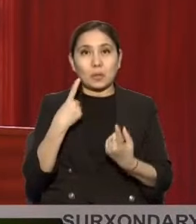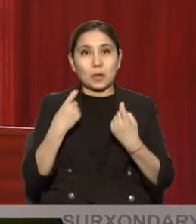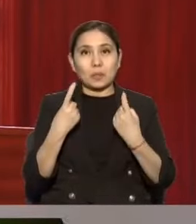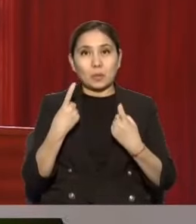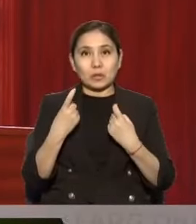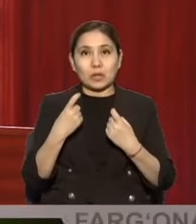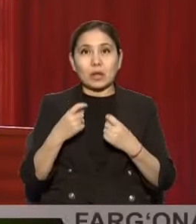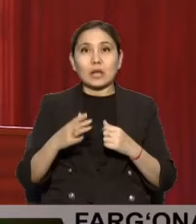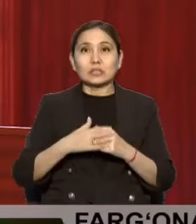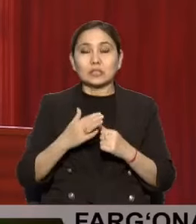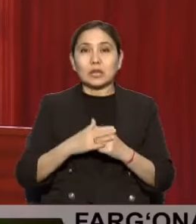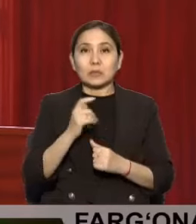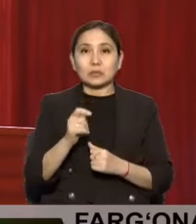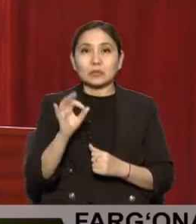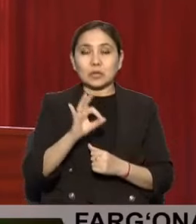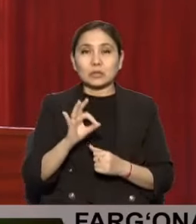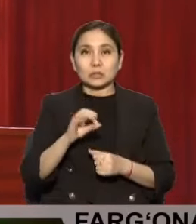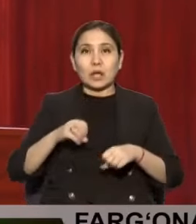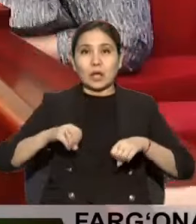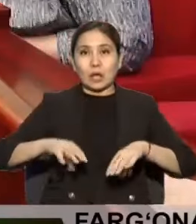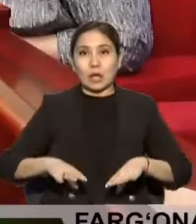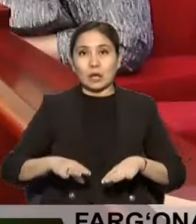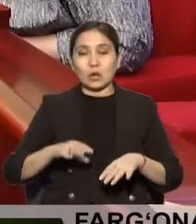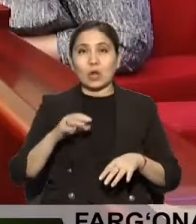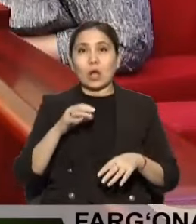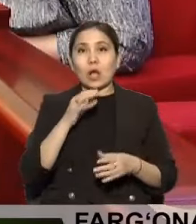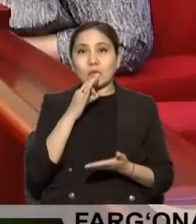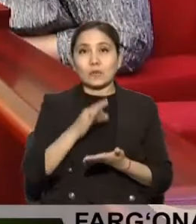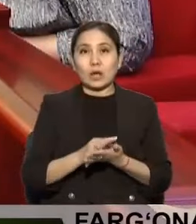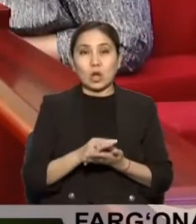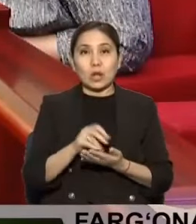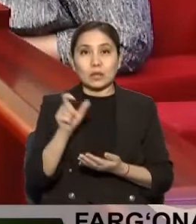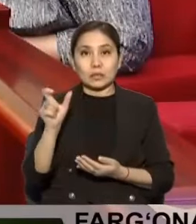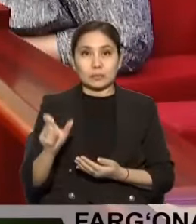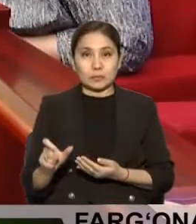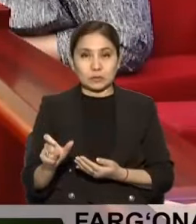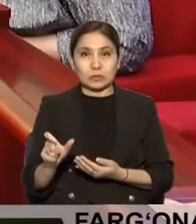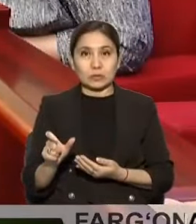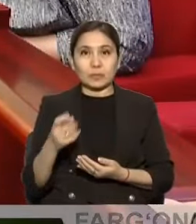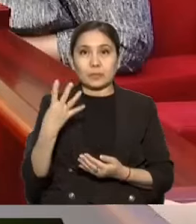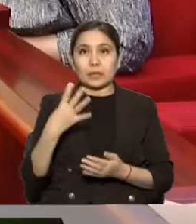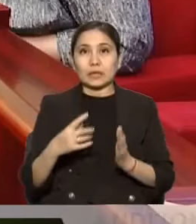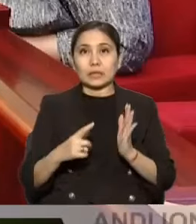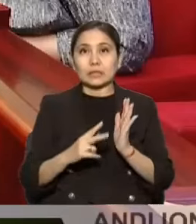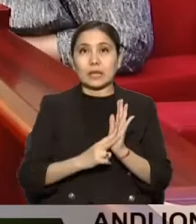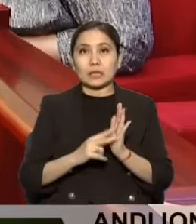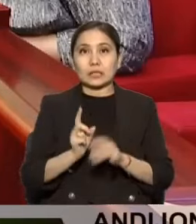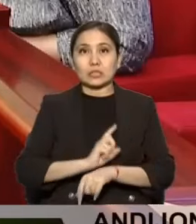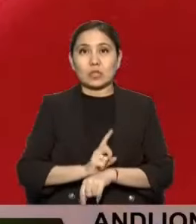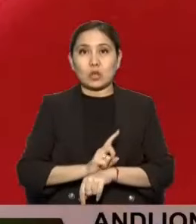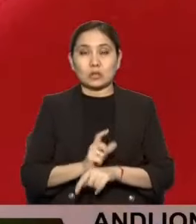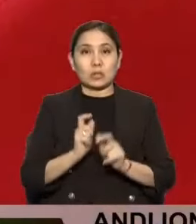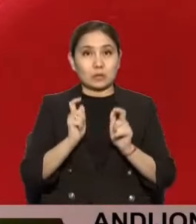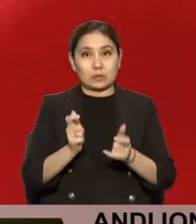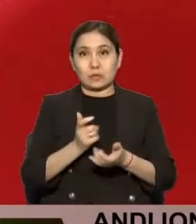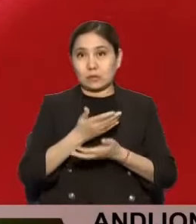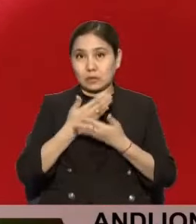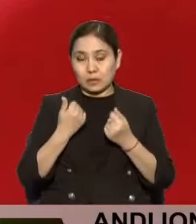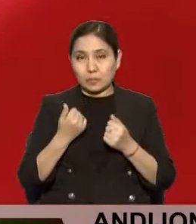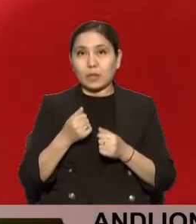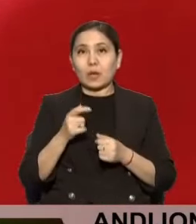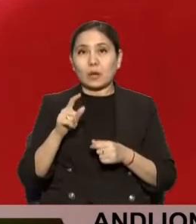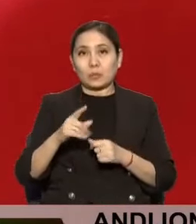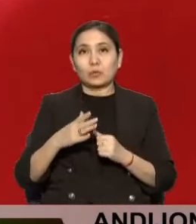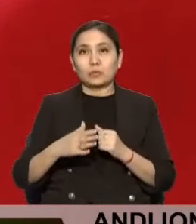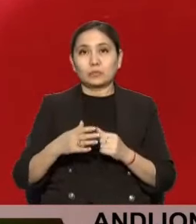ma'lumotlar jarima solish to'g'risida qaror chiqarishga vakolatli bo'lgan mansabdor shaxsga 48 soat ichida yuborilmagan bo'lsa, ishni